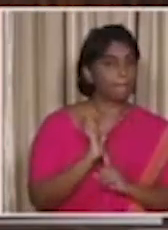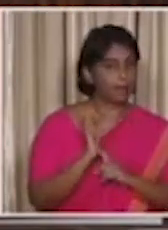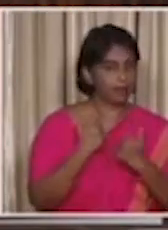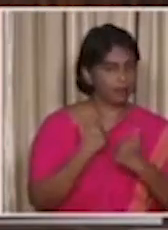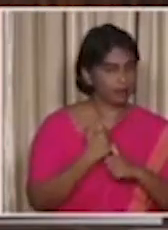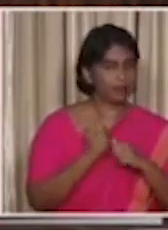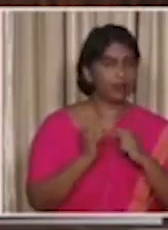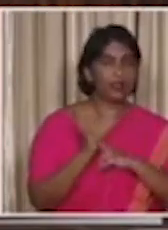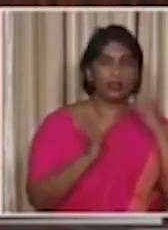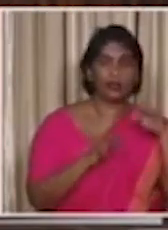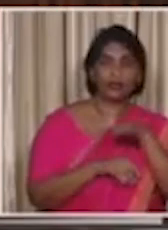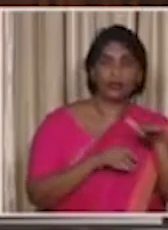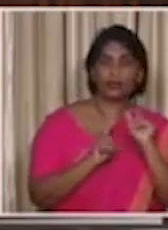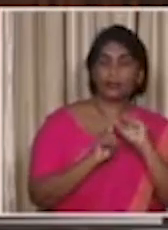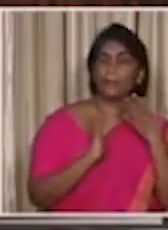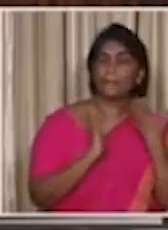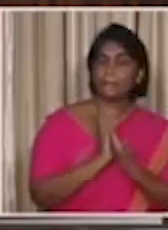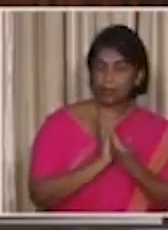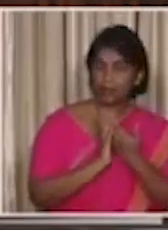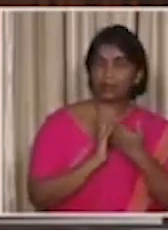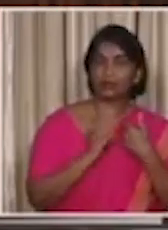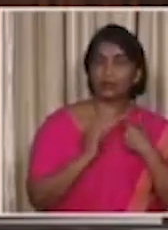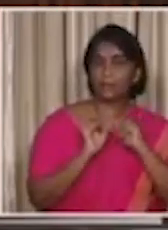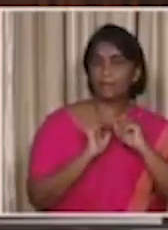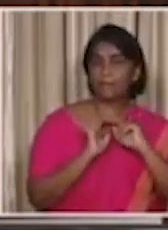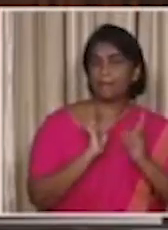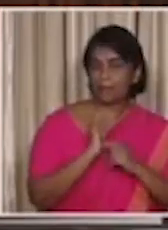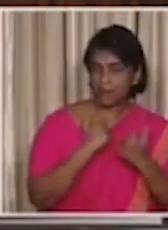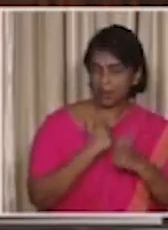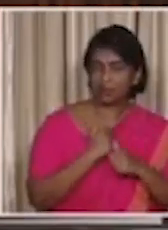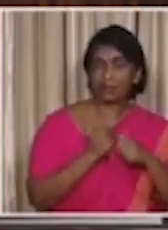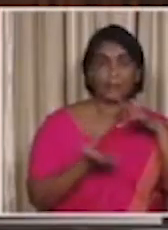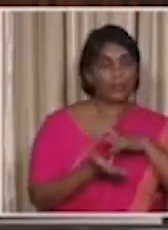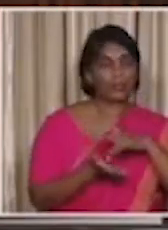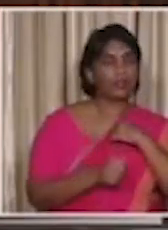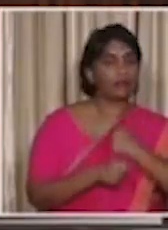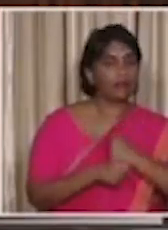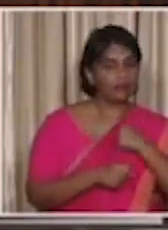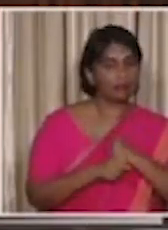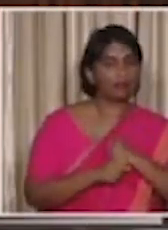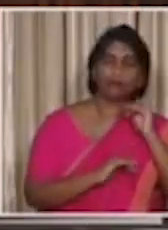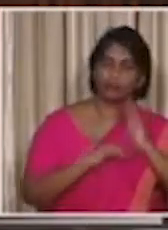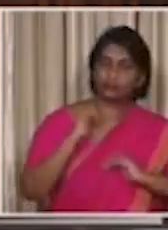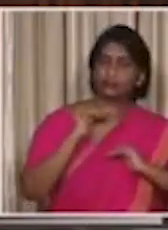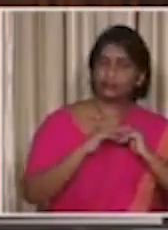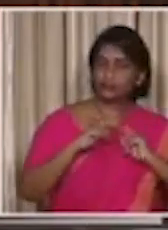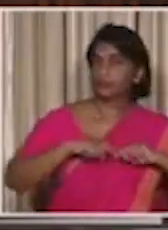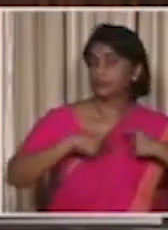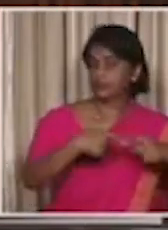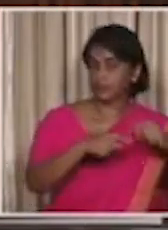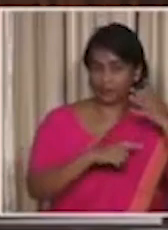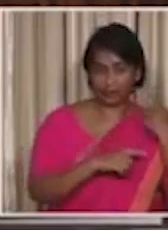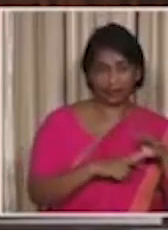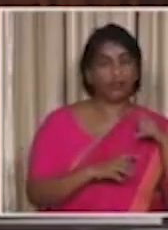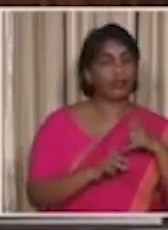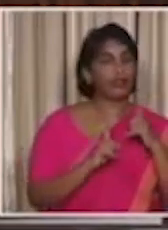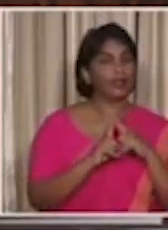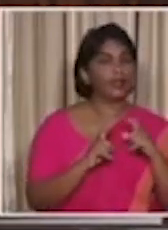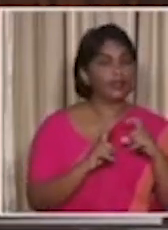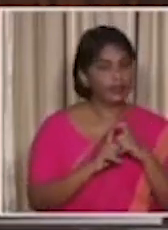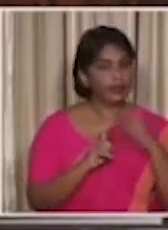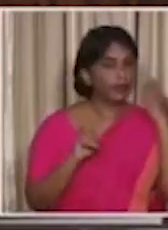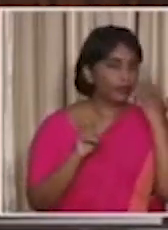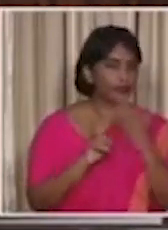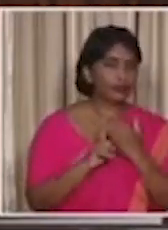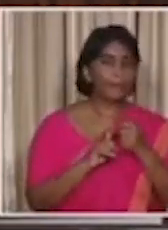ජාතික ඉඩම් ප්‍රතිපත්ති කෙටුම් පත සකස් කරනවා. මධ්‍යම ආණ්ඩුවේ යම් ක්‍රියා පිළිවෙත් හේතුවෙන් අධ්‍යාපන